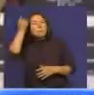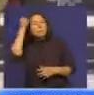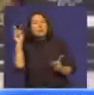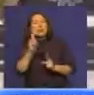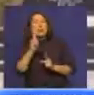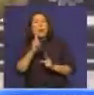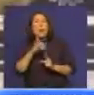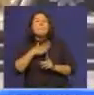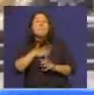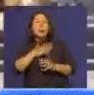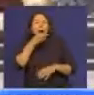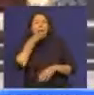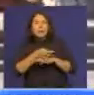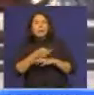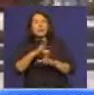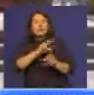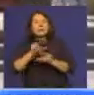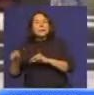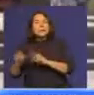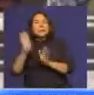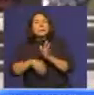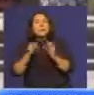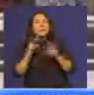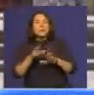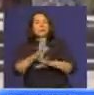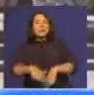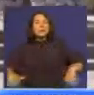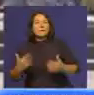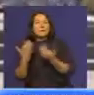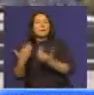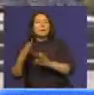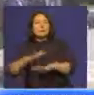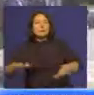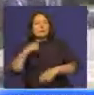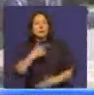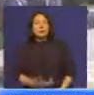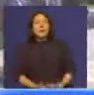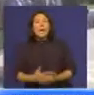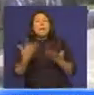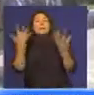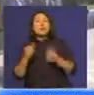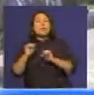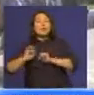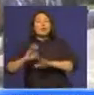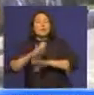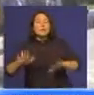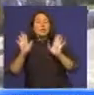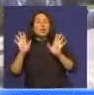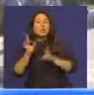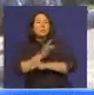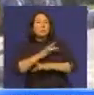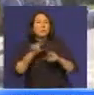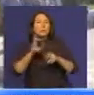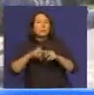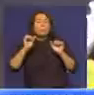именно мы в ответе за счастливое и безопасное детство ребятишек. День защиты детей – это не только праздник, в